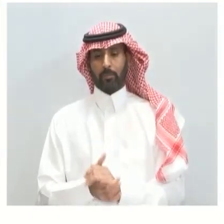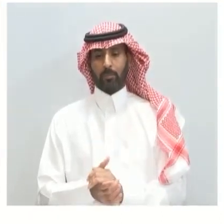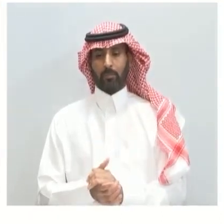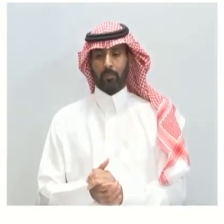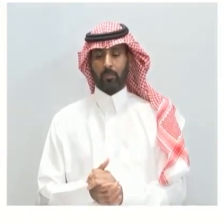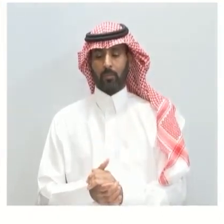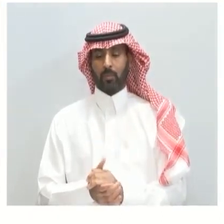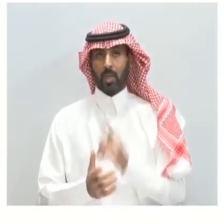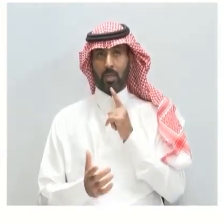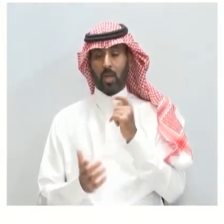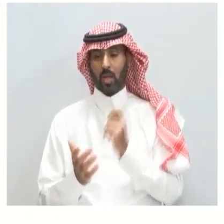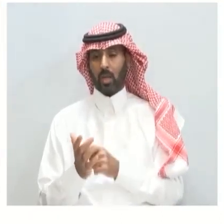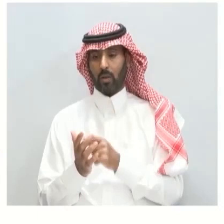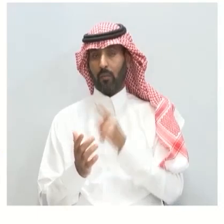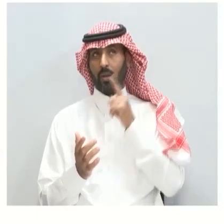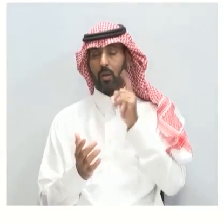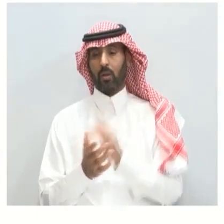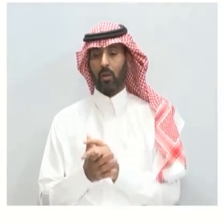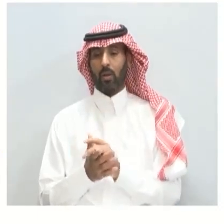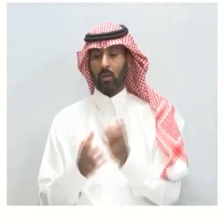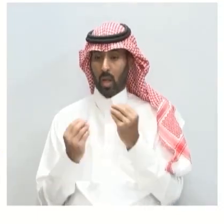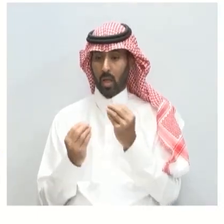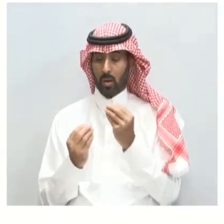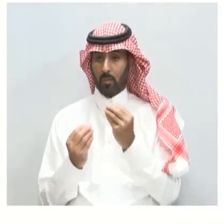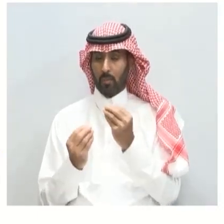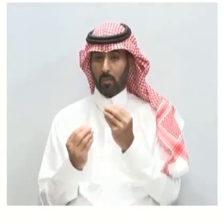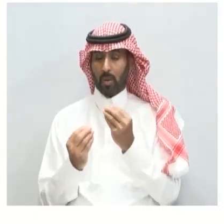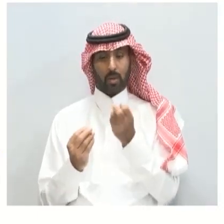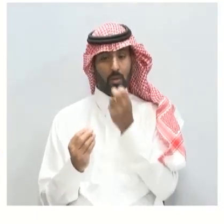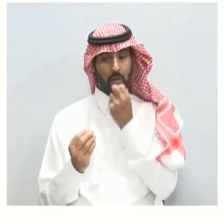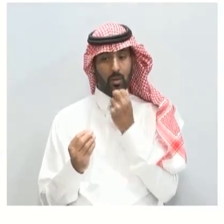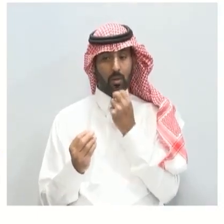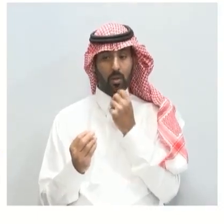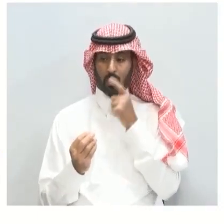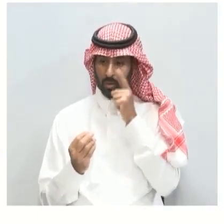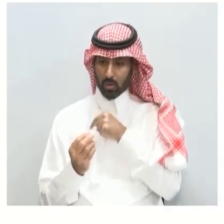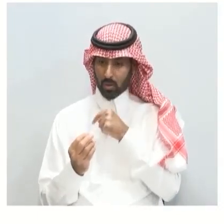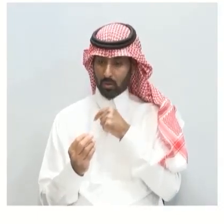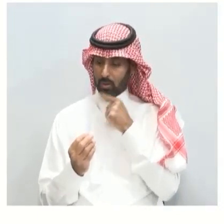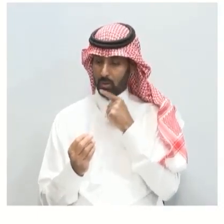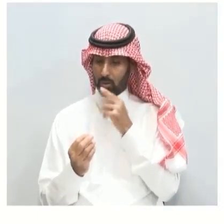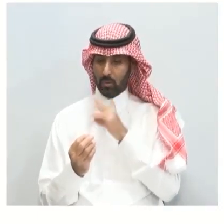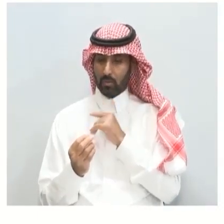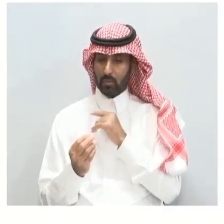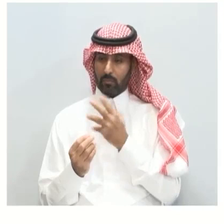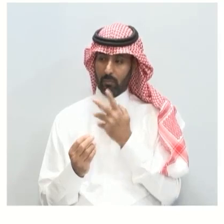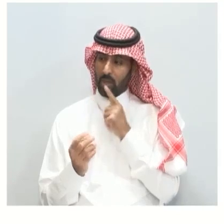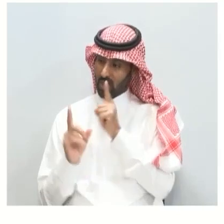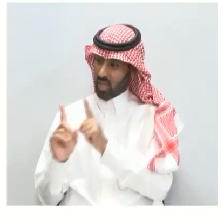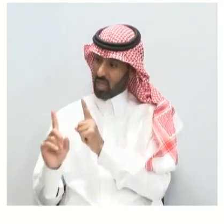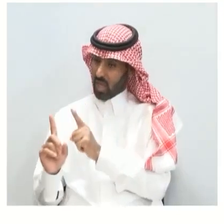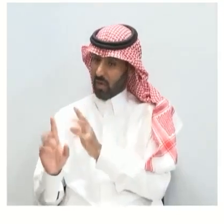القران حكم الشارع فيه اي تعلم هذا العلم نقول فرض كفايه تع تعلما وتعليما